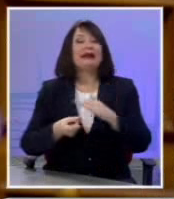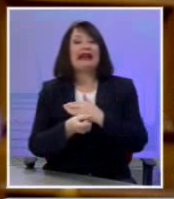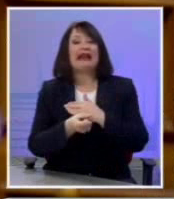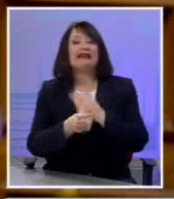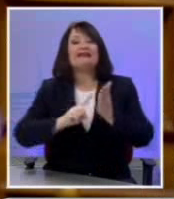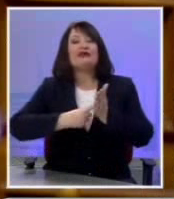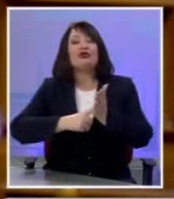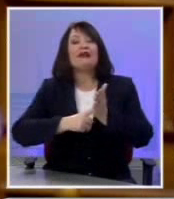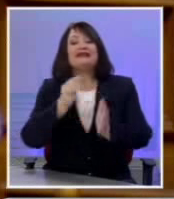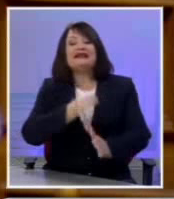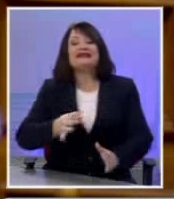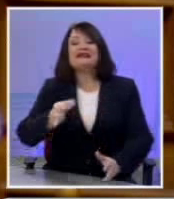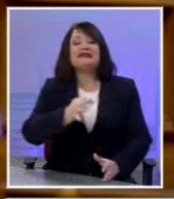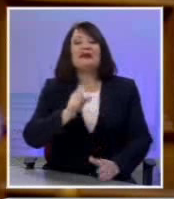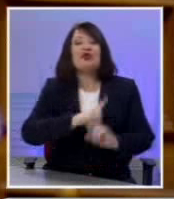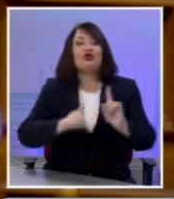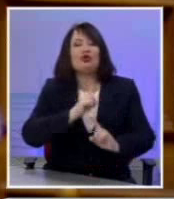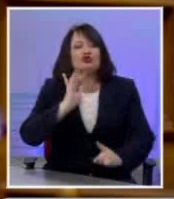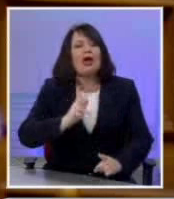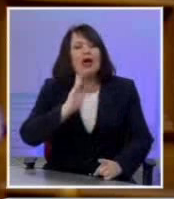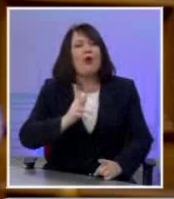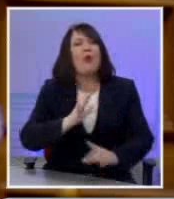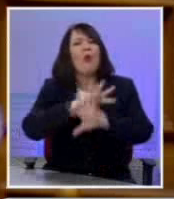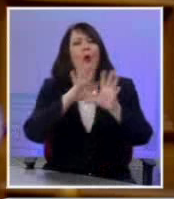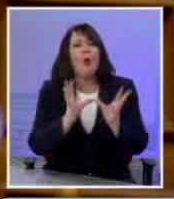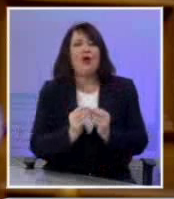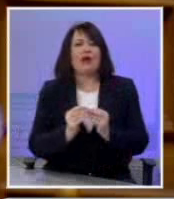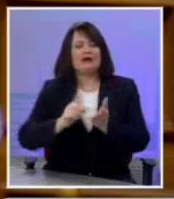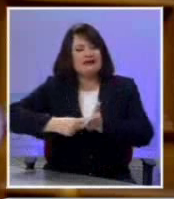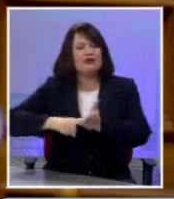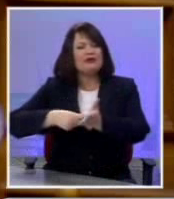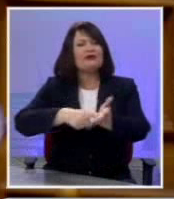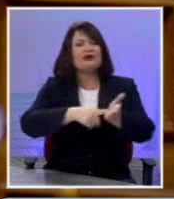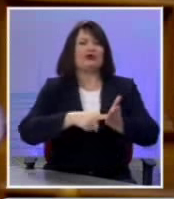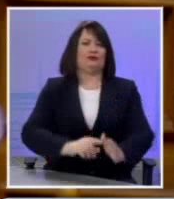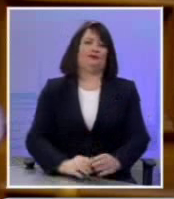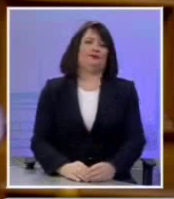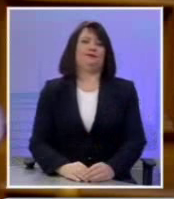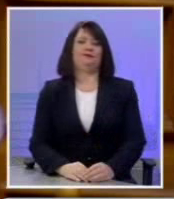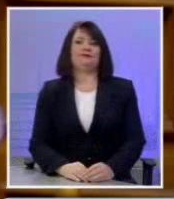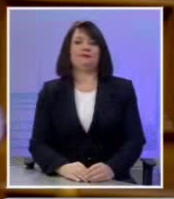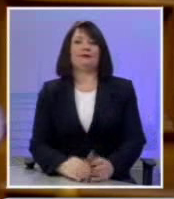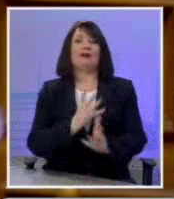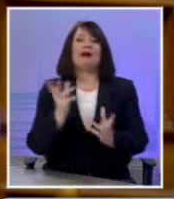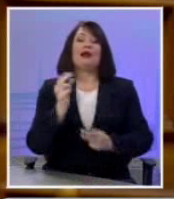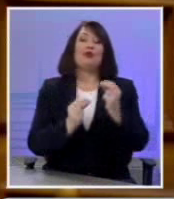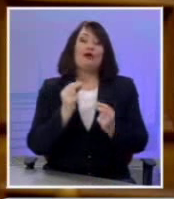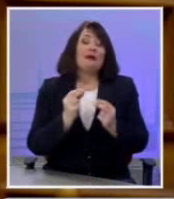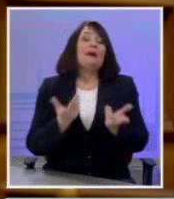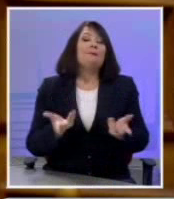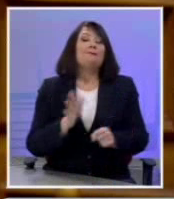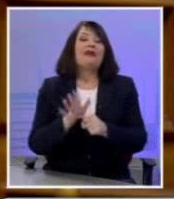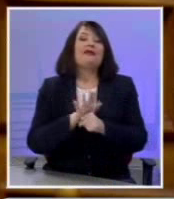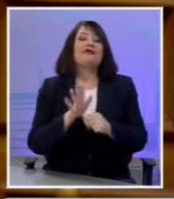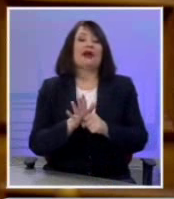μην ταυτοποιείται στα νησιά. Βεβαίως, το μεγάλο πρόβλημα είναι ότι δεν επαρκούν